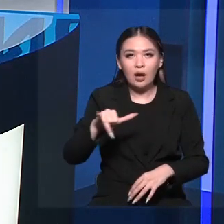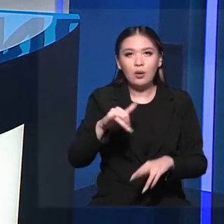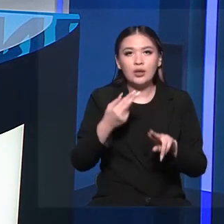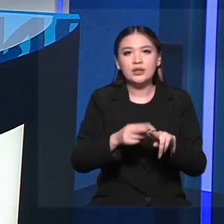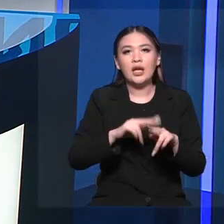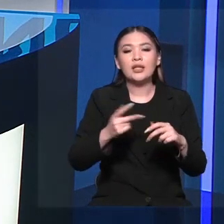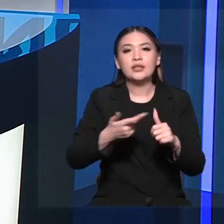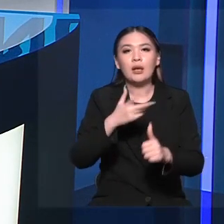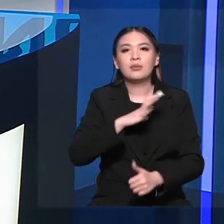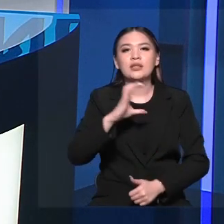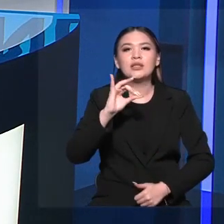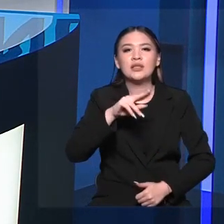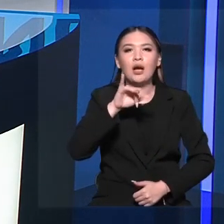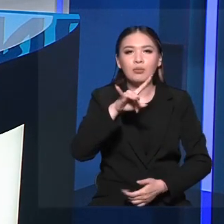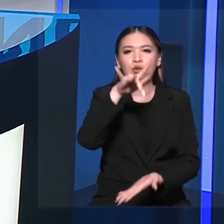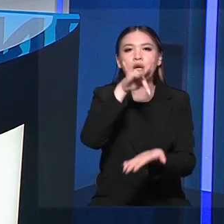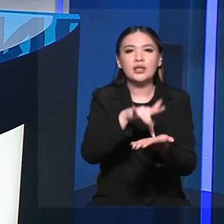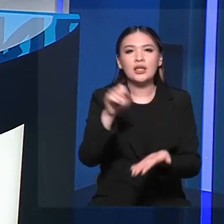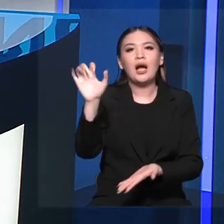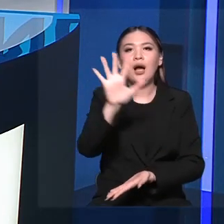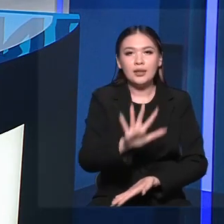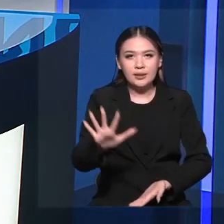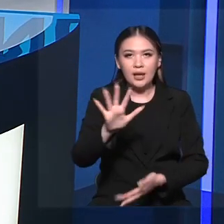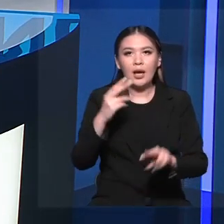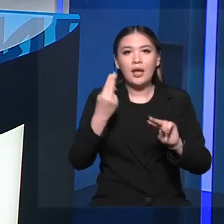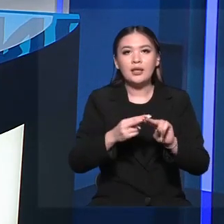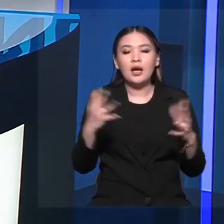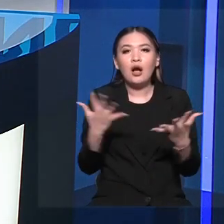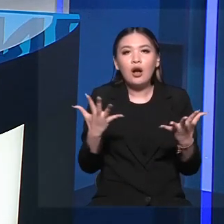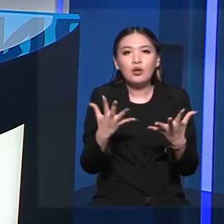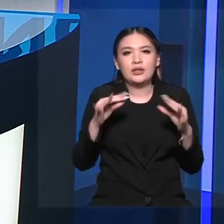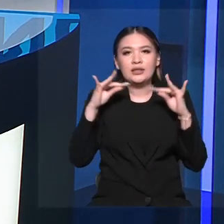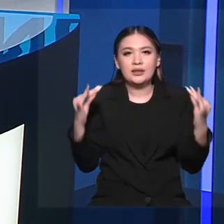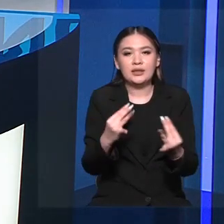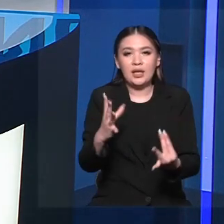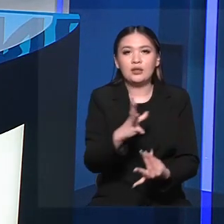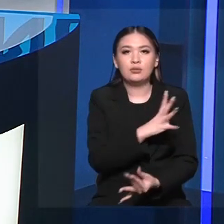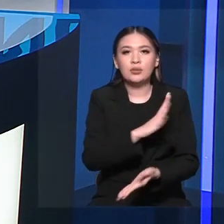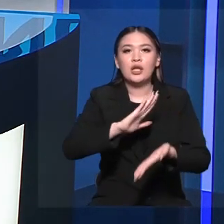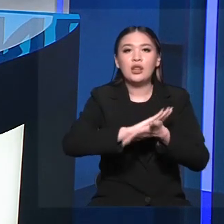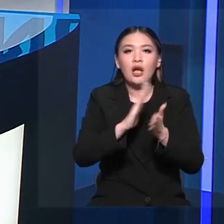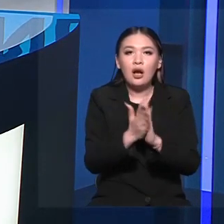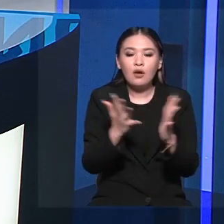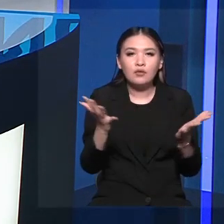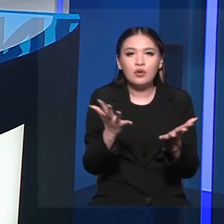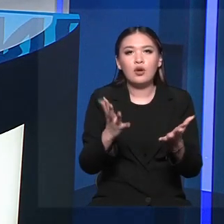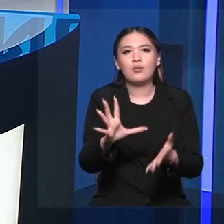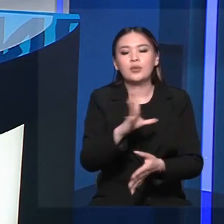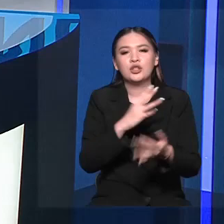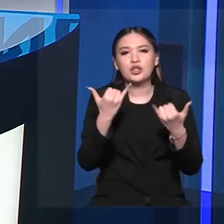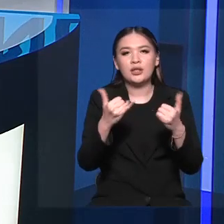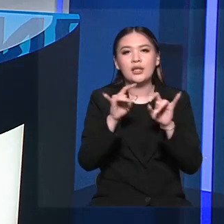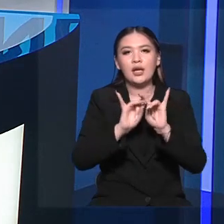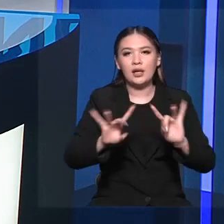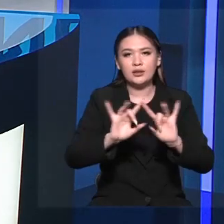символично называют Сингапур Центральной Азии. Какой интерес проявил бизнес и каких договоренностей удалось достигнуть, расскажет